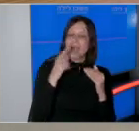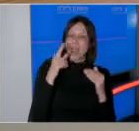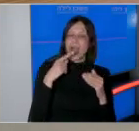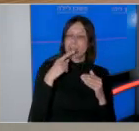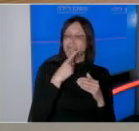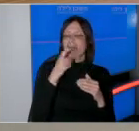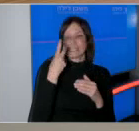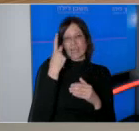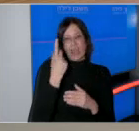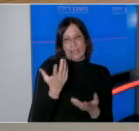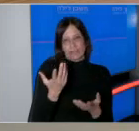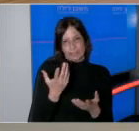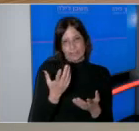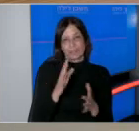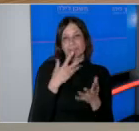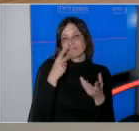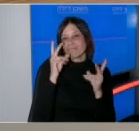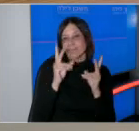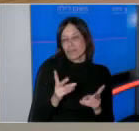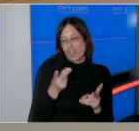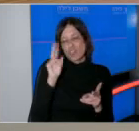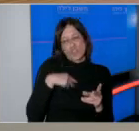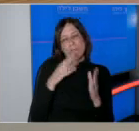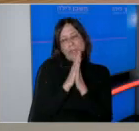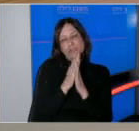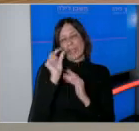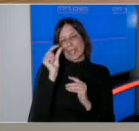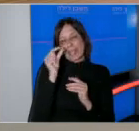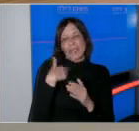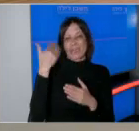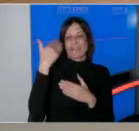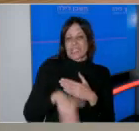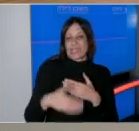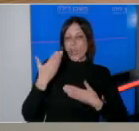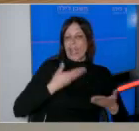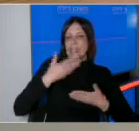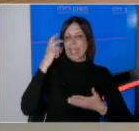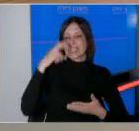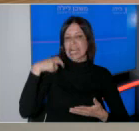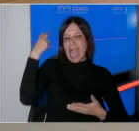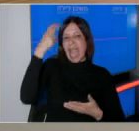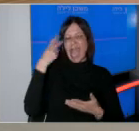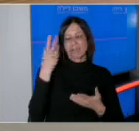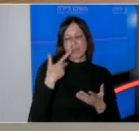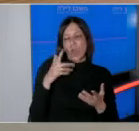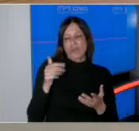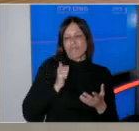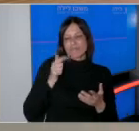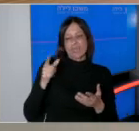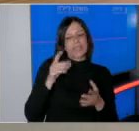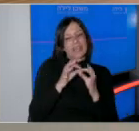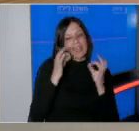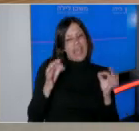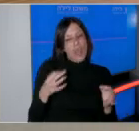ה-21. ואם אפשר, יש לי עוד בקשה קטנה. תפסיקו להתייחס לערבים כגייס חמישי. בואו